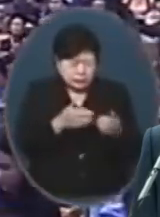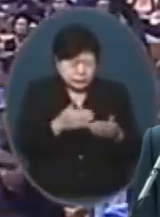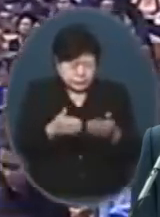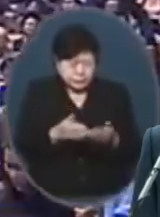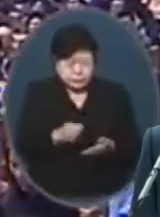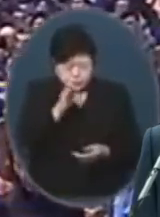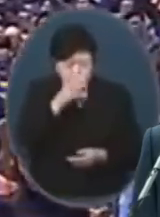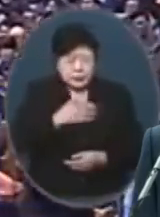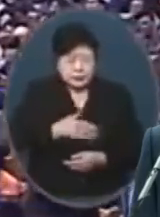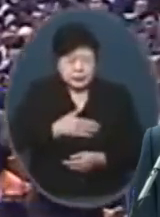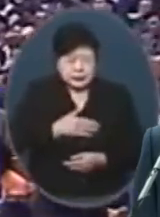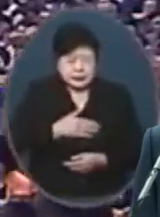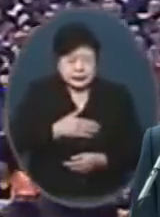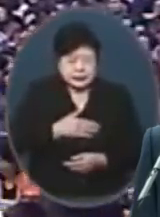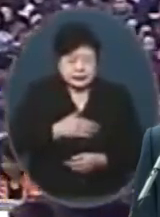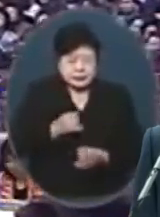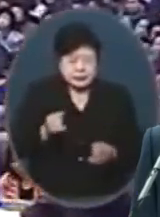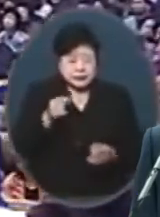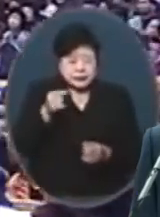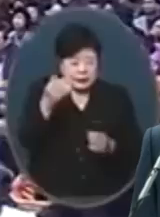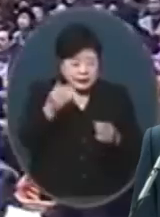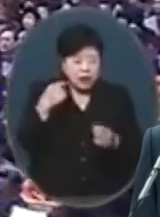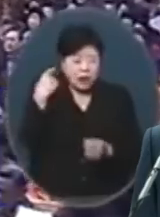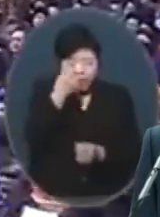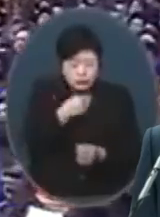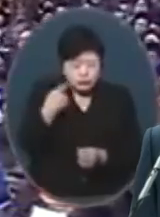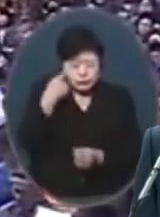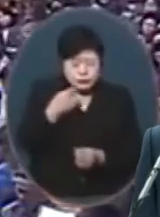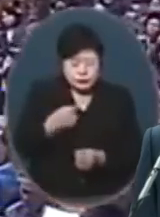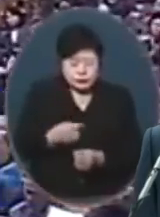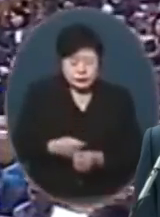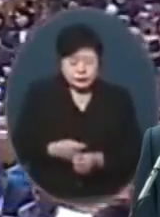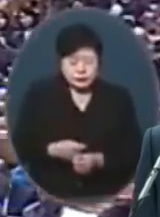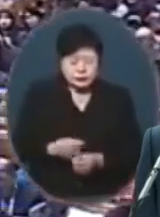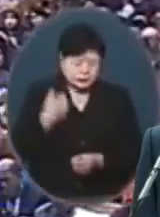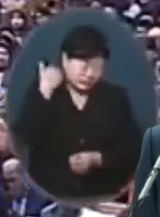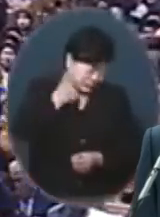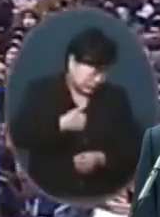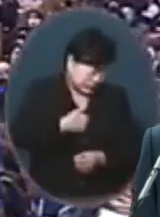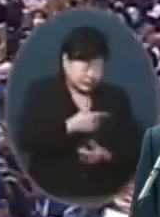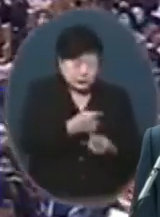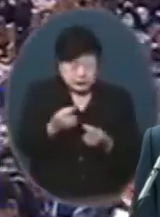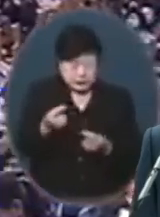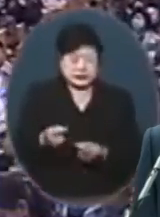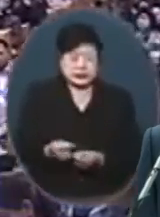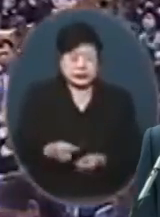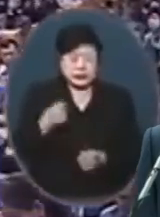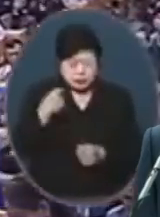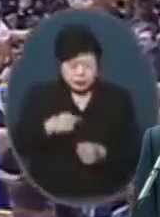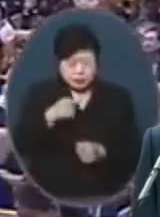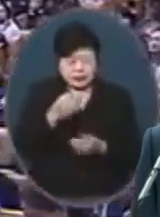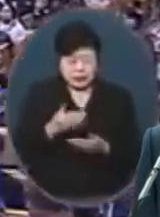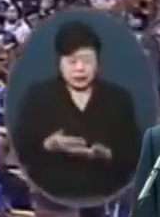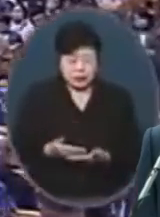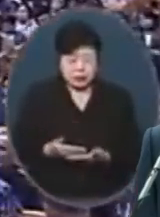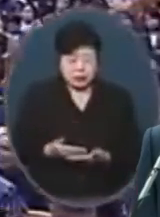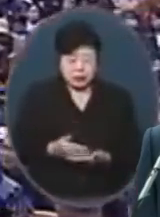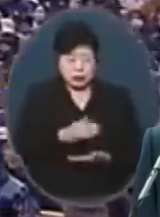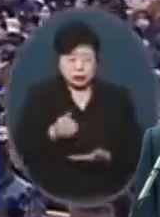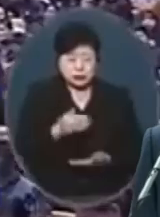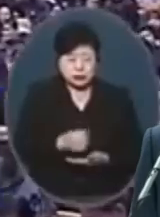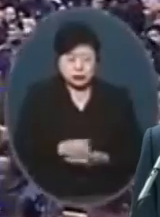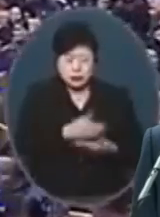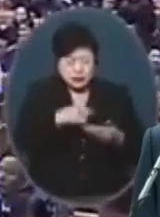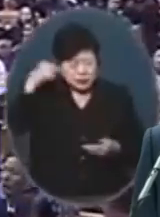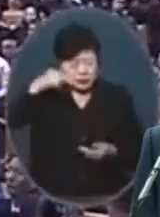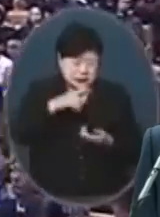자라. 마치 사람들이 그에게 얼굴을 가리는 같이 멸시를 당하였다. 우리도 그를